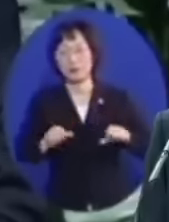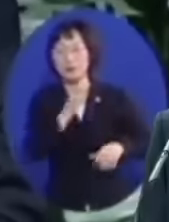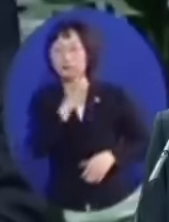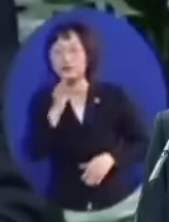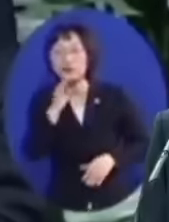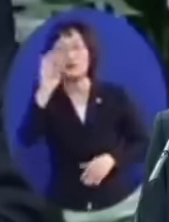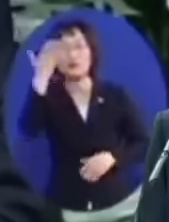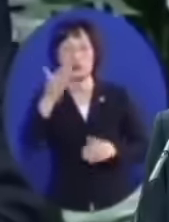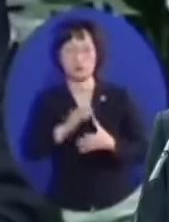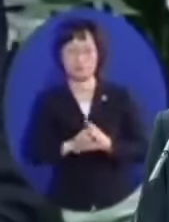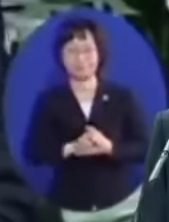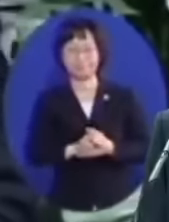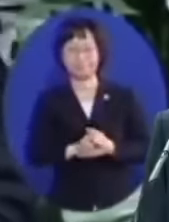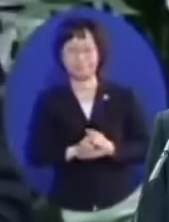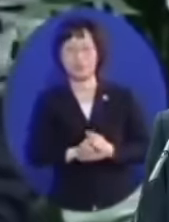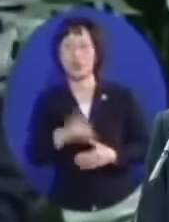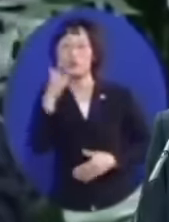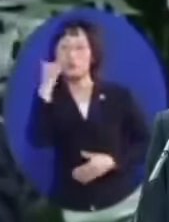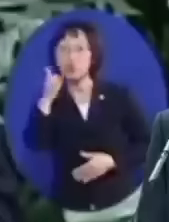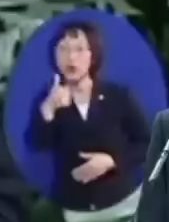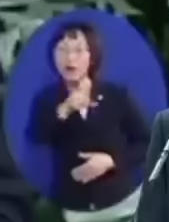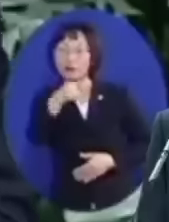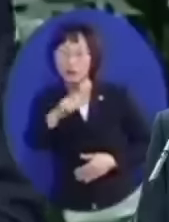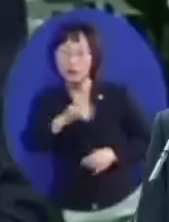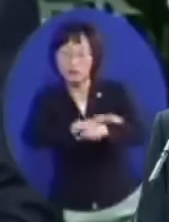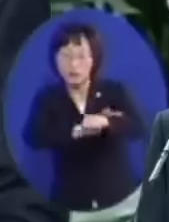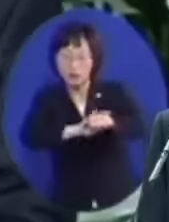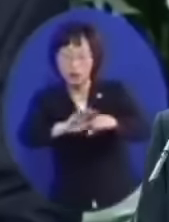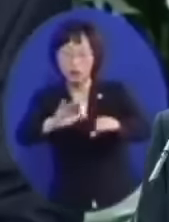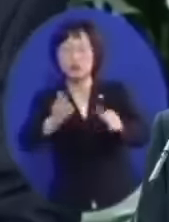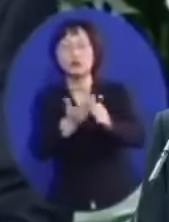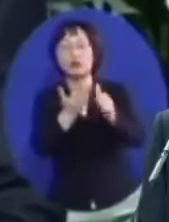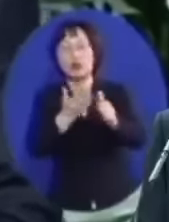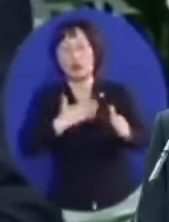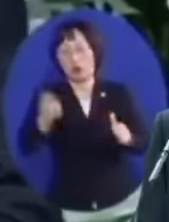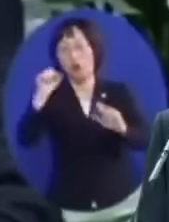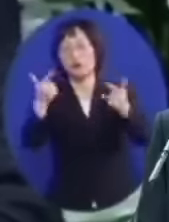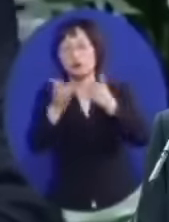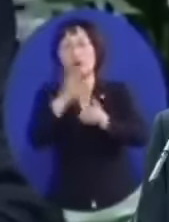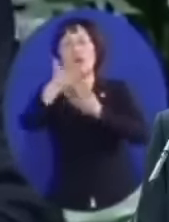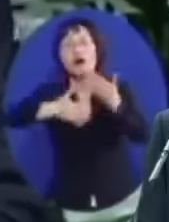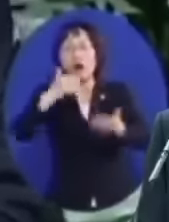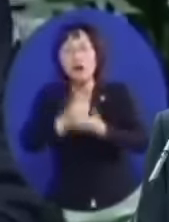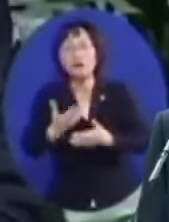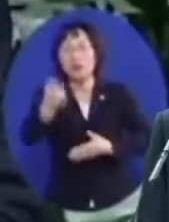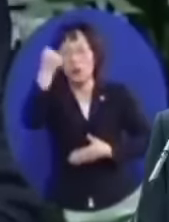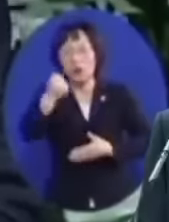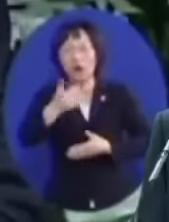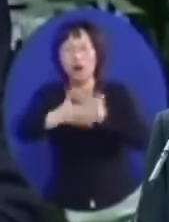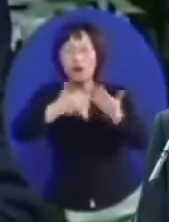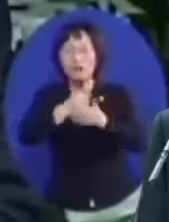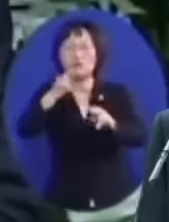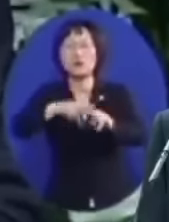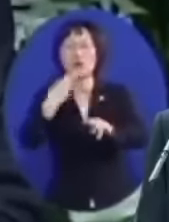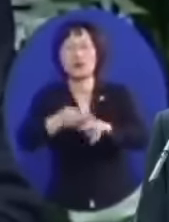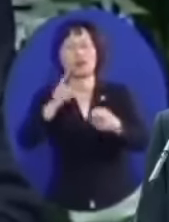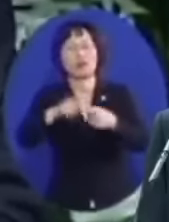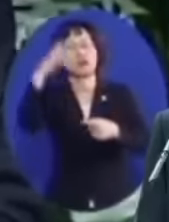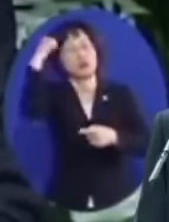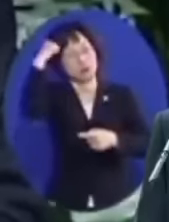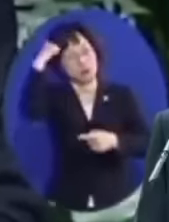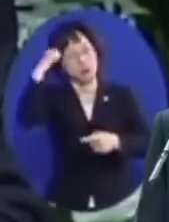부정적이 되어버리고 마는 것입니다. 부모는 자녀들이 자신의 소유가 아니라 하나님의 자녀요 하나님의 선물임을 기억해야 하는